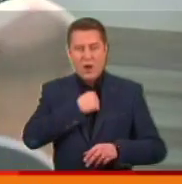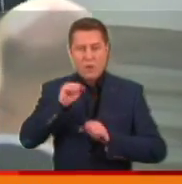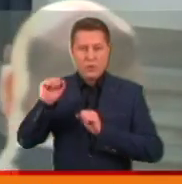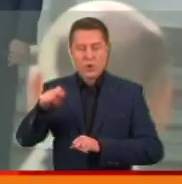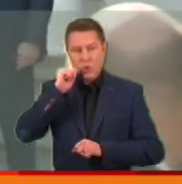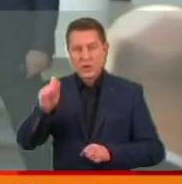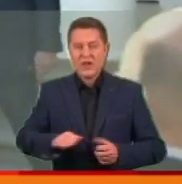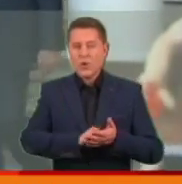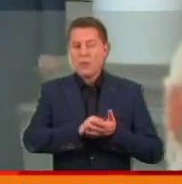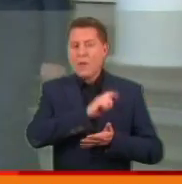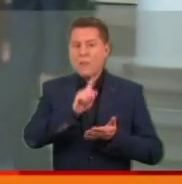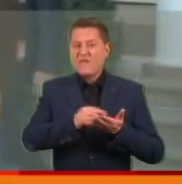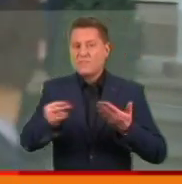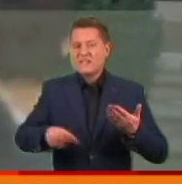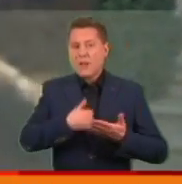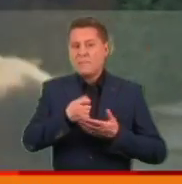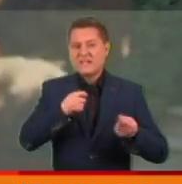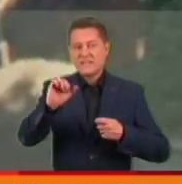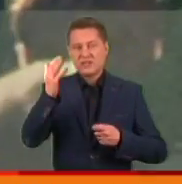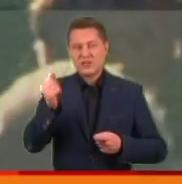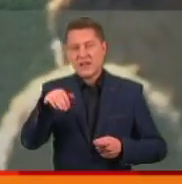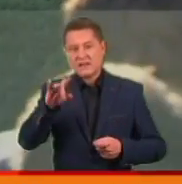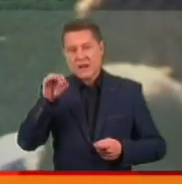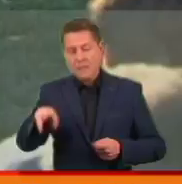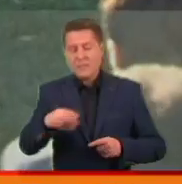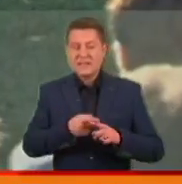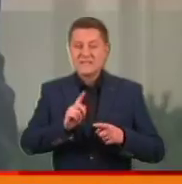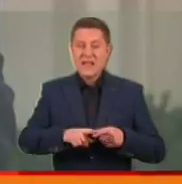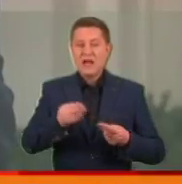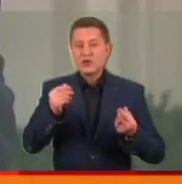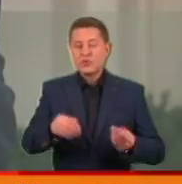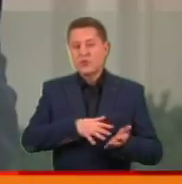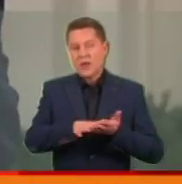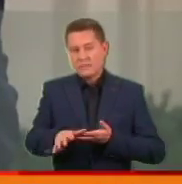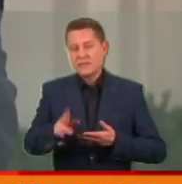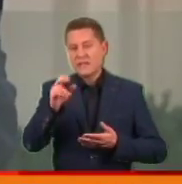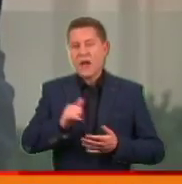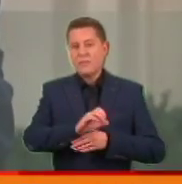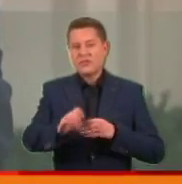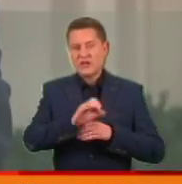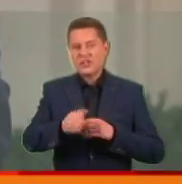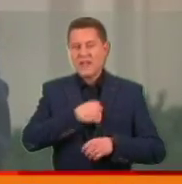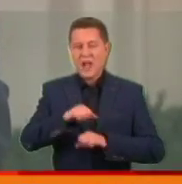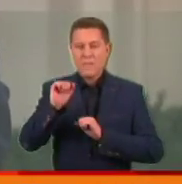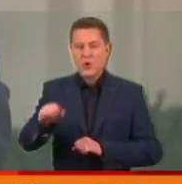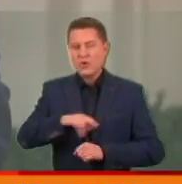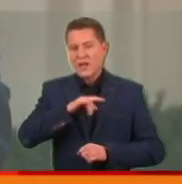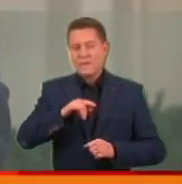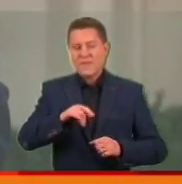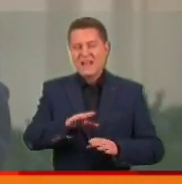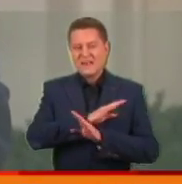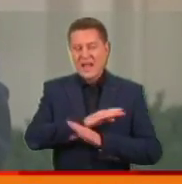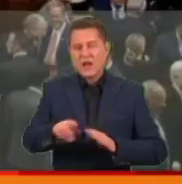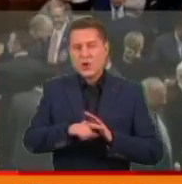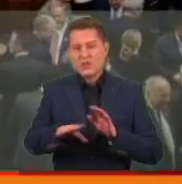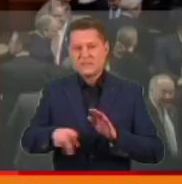Документ повинен ще підписати президент США Дональд Трамп. Ця сума піде на постачання оборонної, зокрема летальної зброї, а також